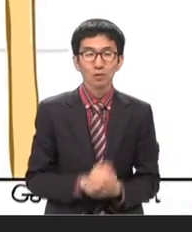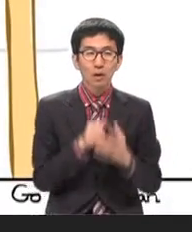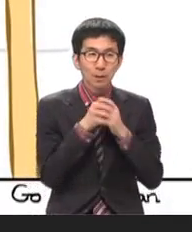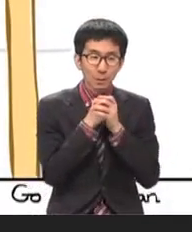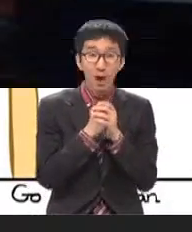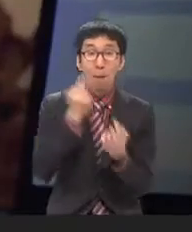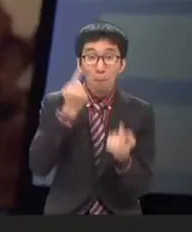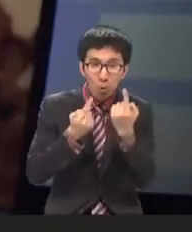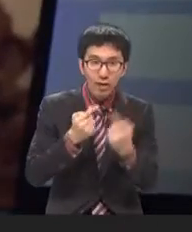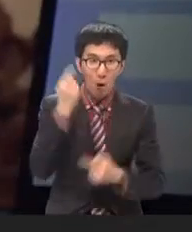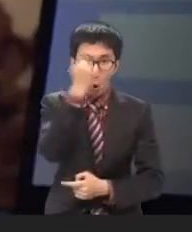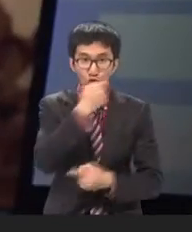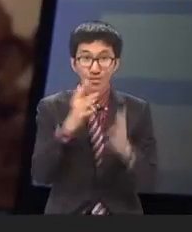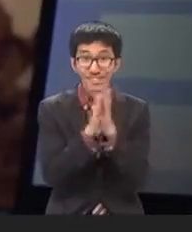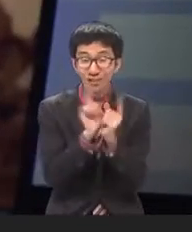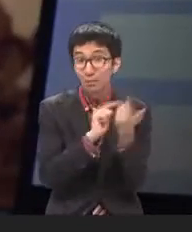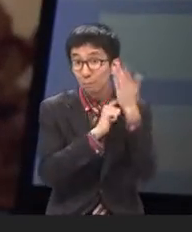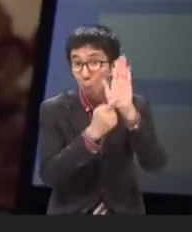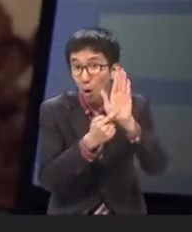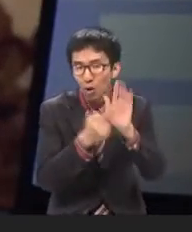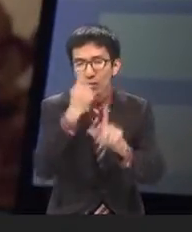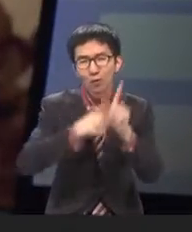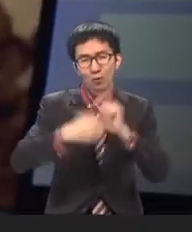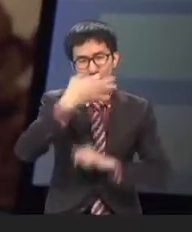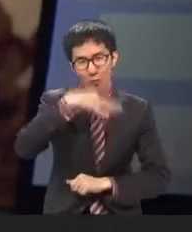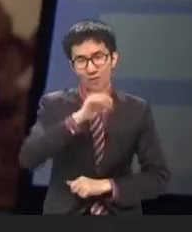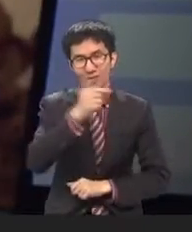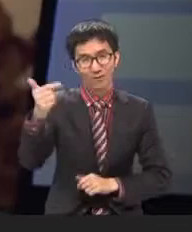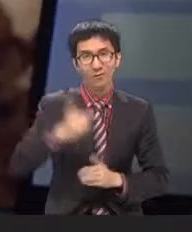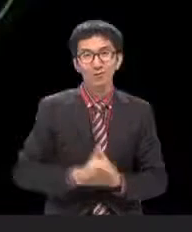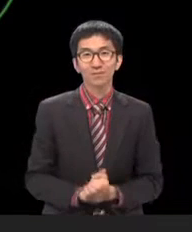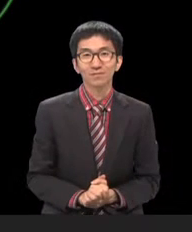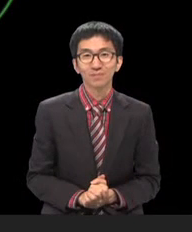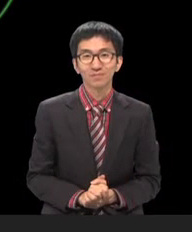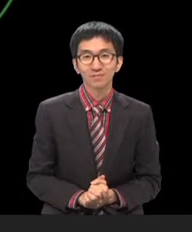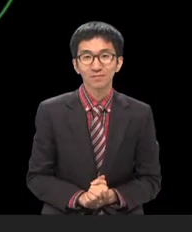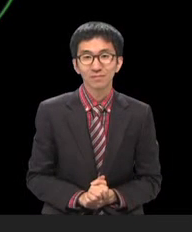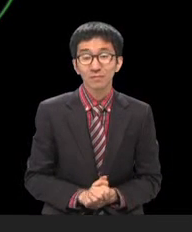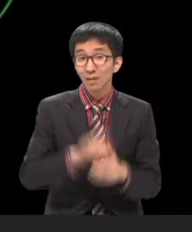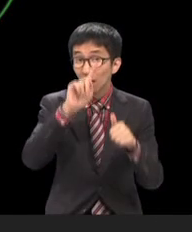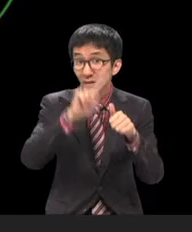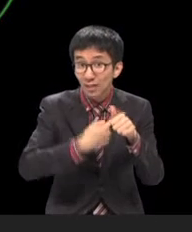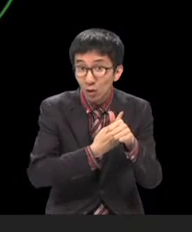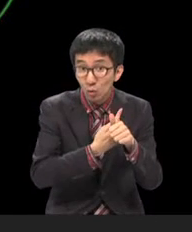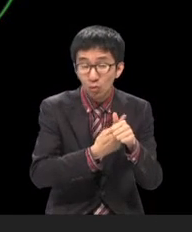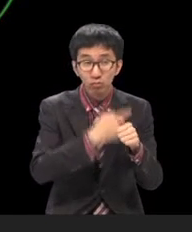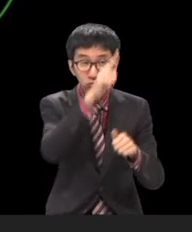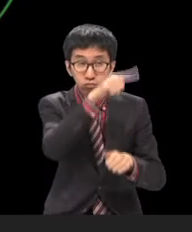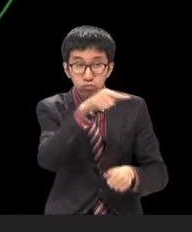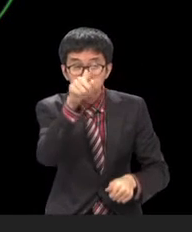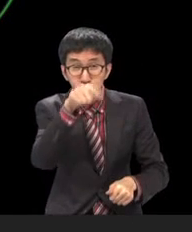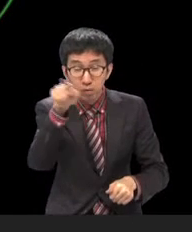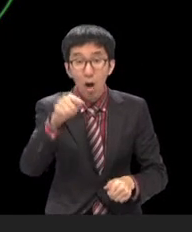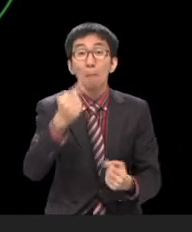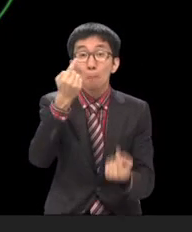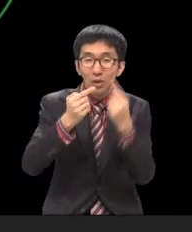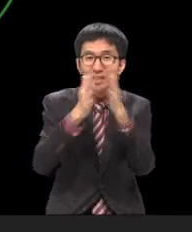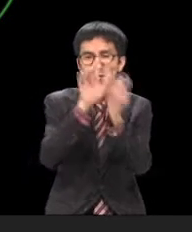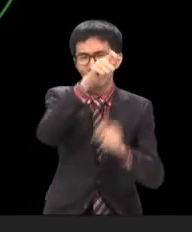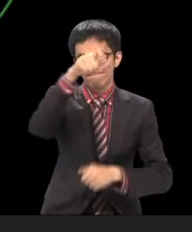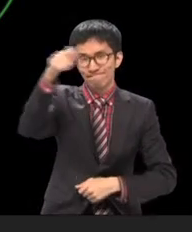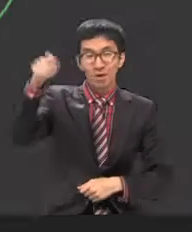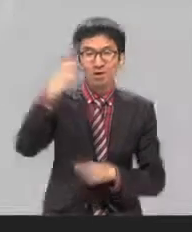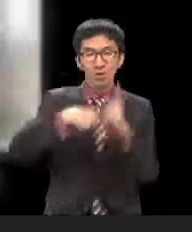나레이션보단 강사의 얼굴이 직접 나오는 영상이 인기가 좋았습니다. 자동으로 움직이는 슬라이드보다 판서에 대한